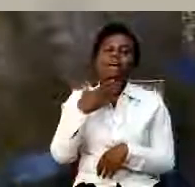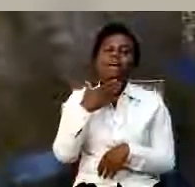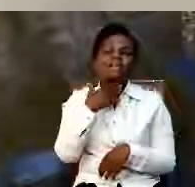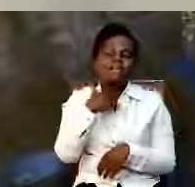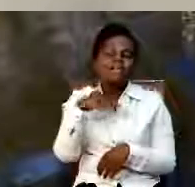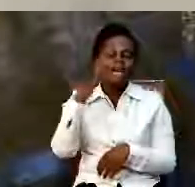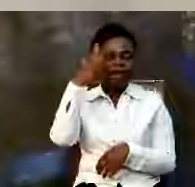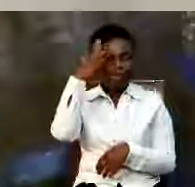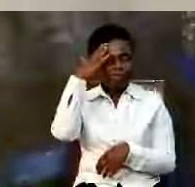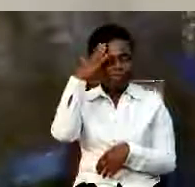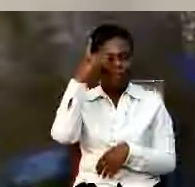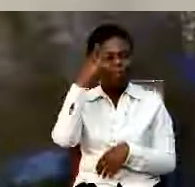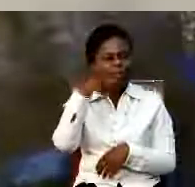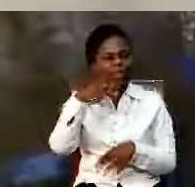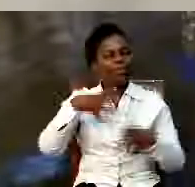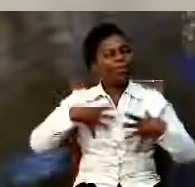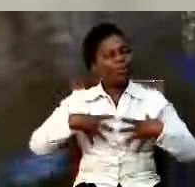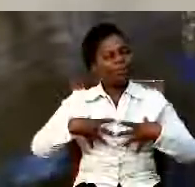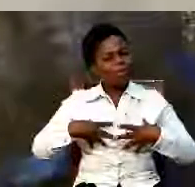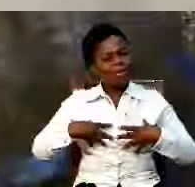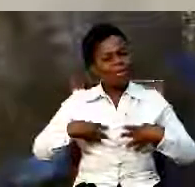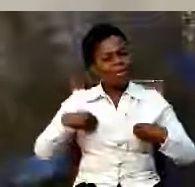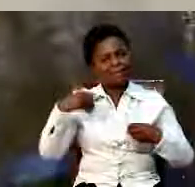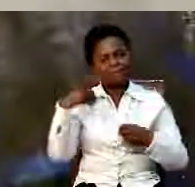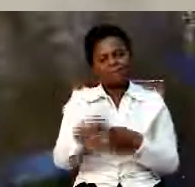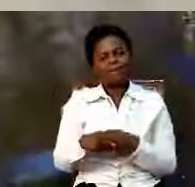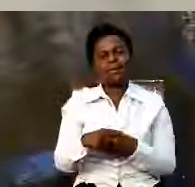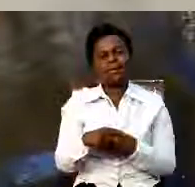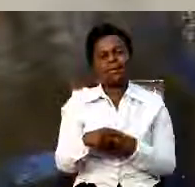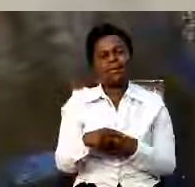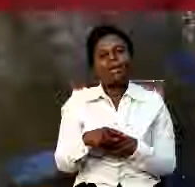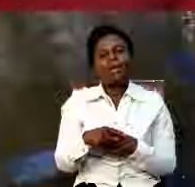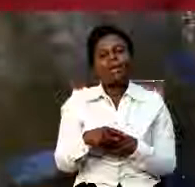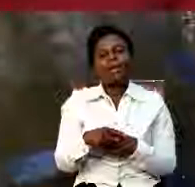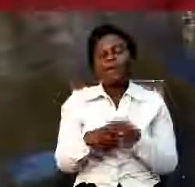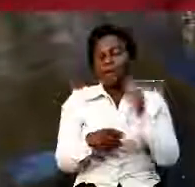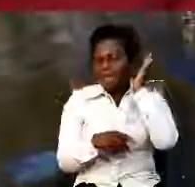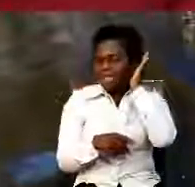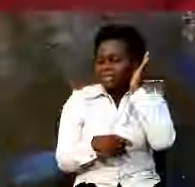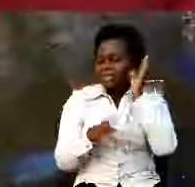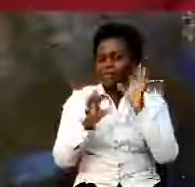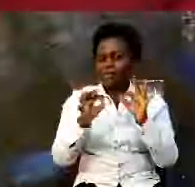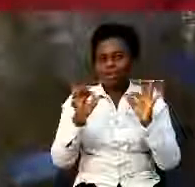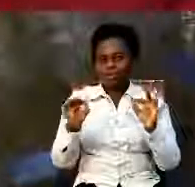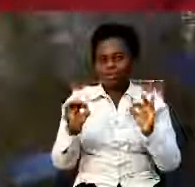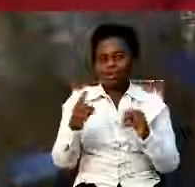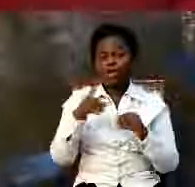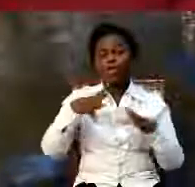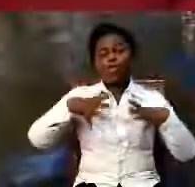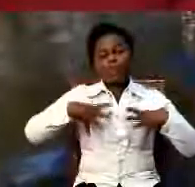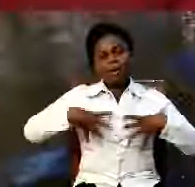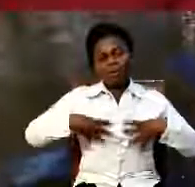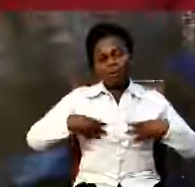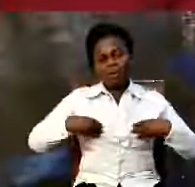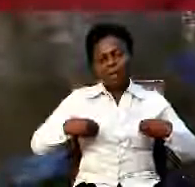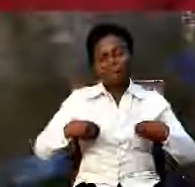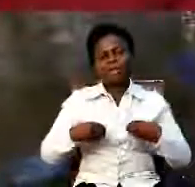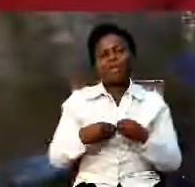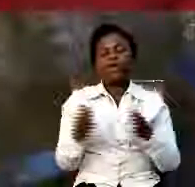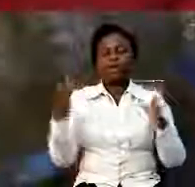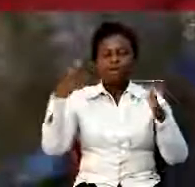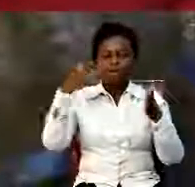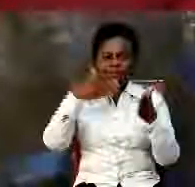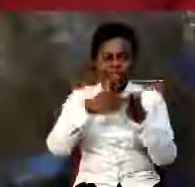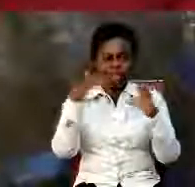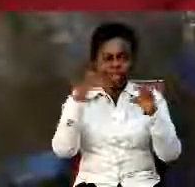kwamba unamkubali. Wapenda, mnanisikia vizuri sana. Unamkubali. Unafikisha